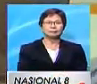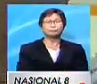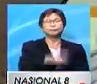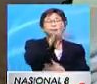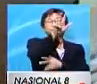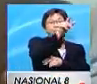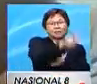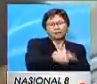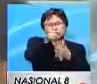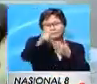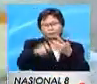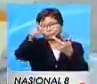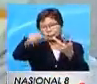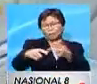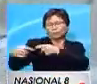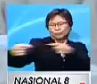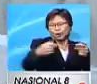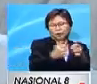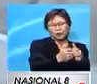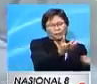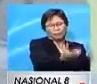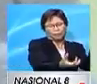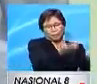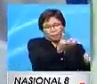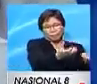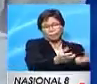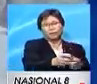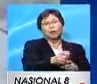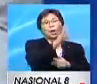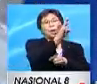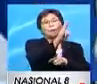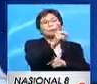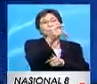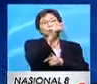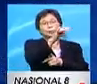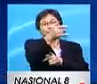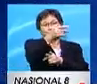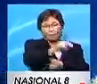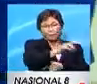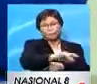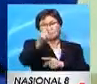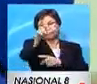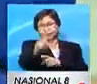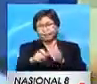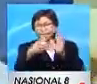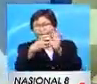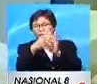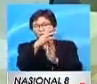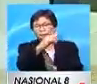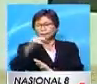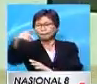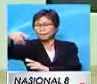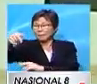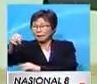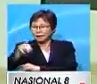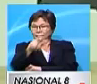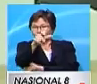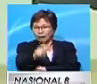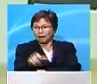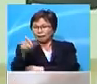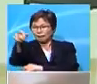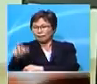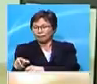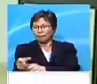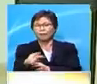tiga calon sah bertanding dengan BN memberi kepercayaan kepada Budiman mohad zoh manakala pas dan masing-masing